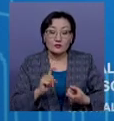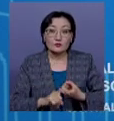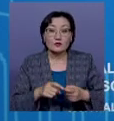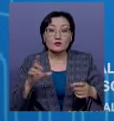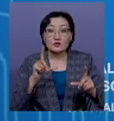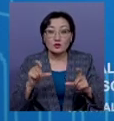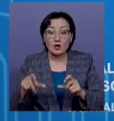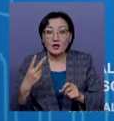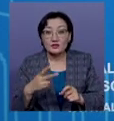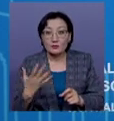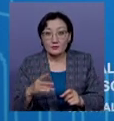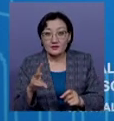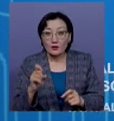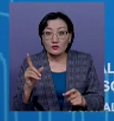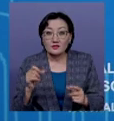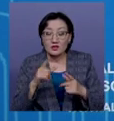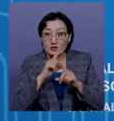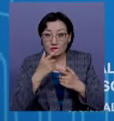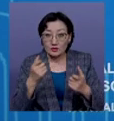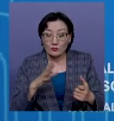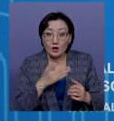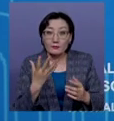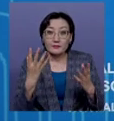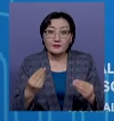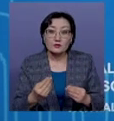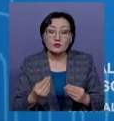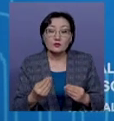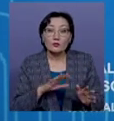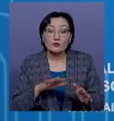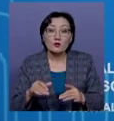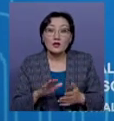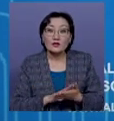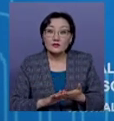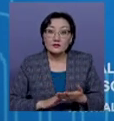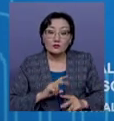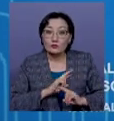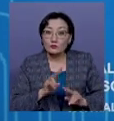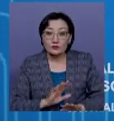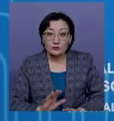суреттер 25-ші наурызда жарияланды. 5 күн өткеннен кейін кептерлер дезинфекциядан өлді деуге